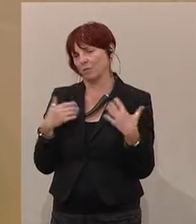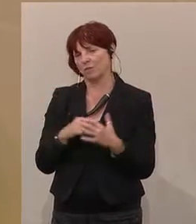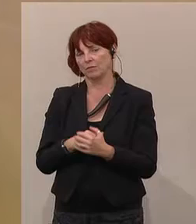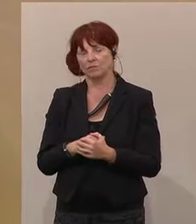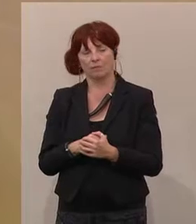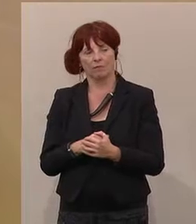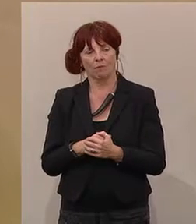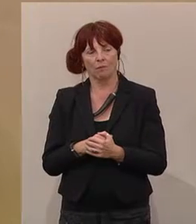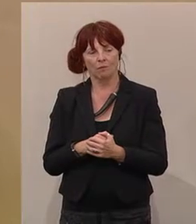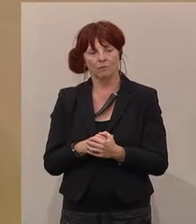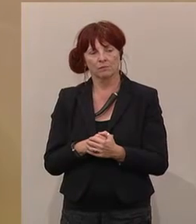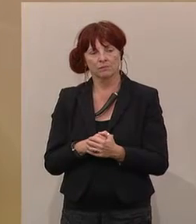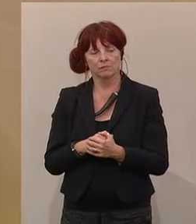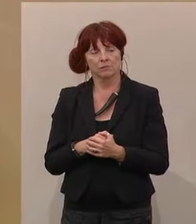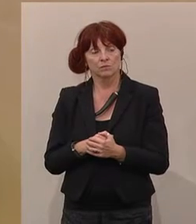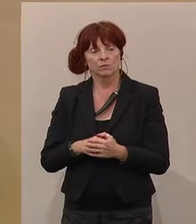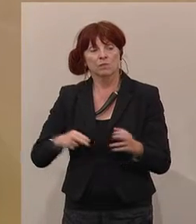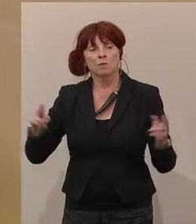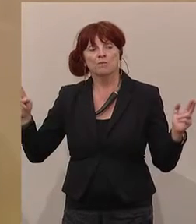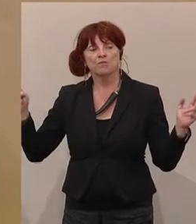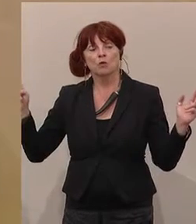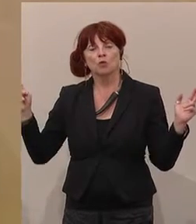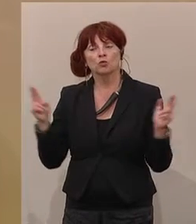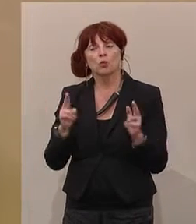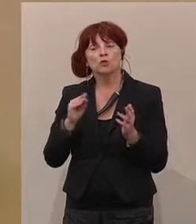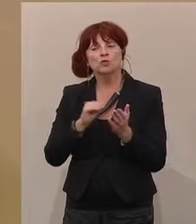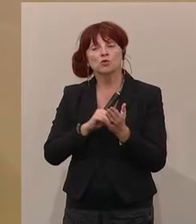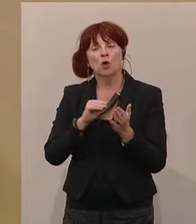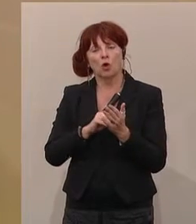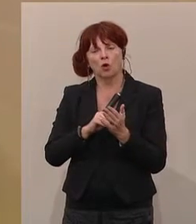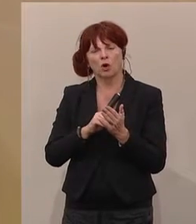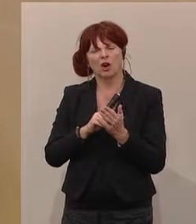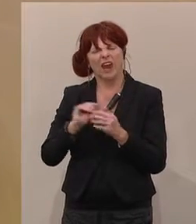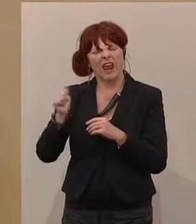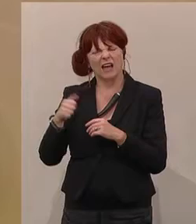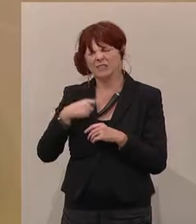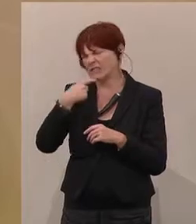Und noch kurz zum Herrn Erstredner, ich glaube, er heißt Bild,